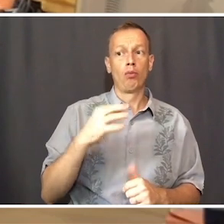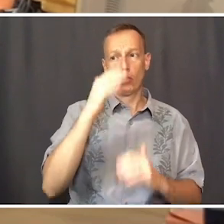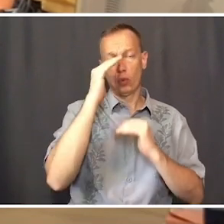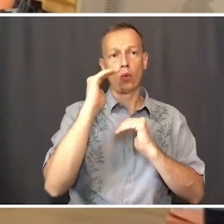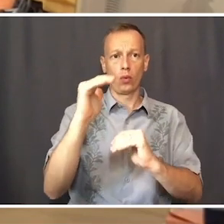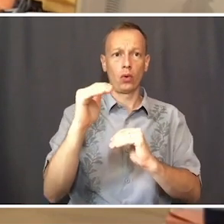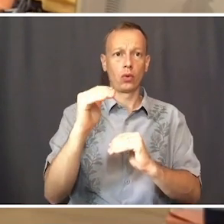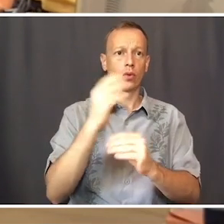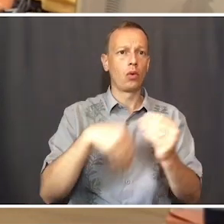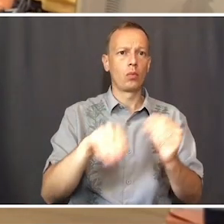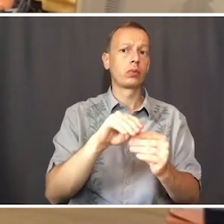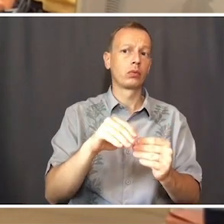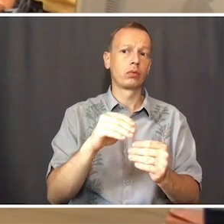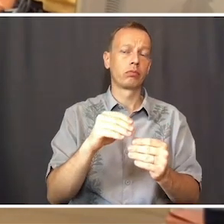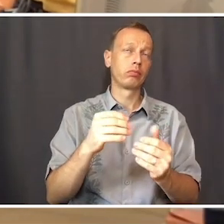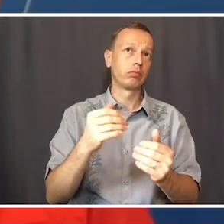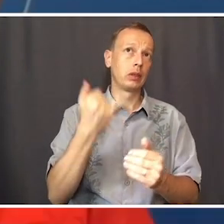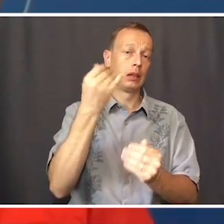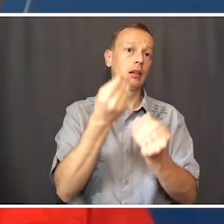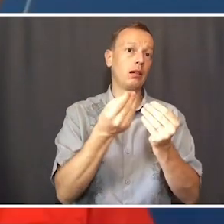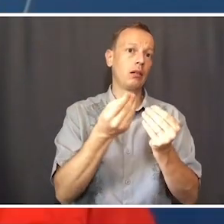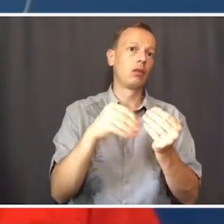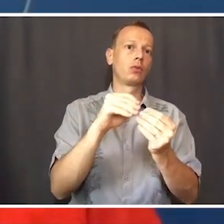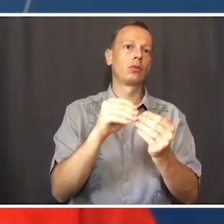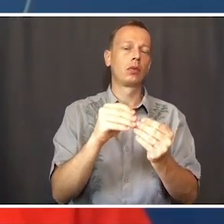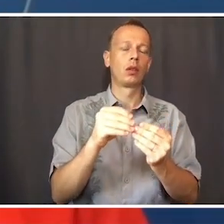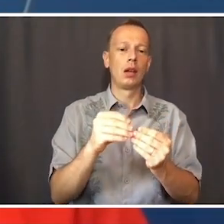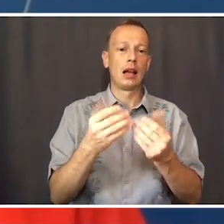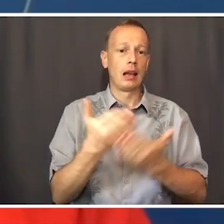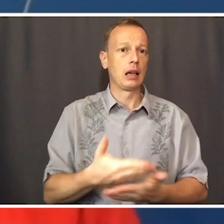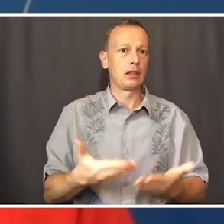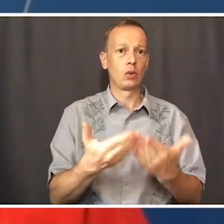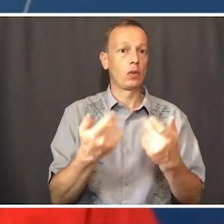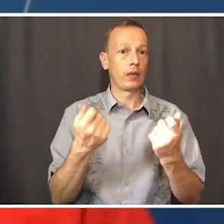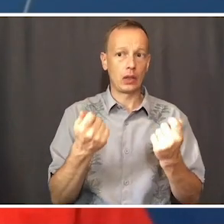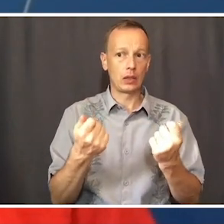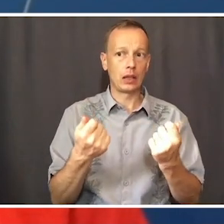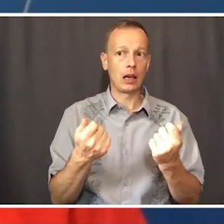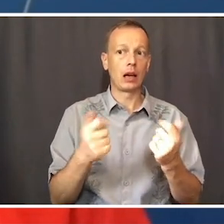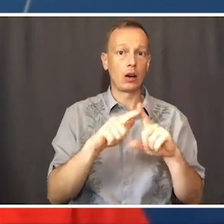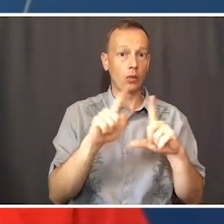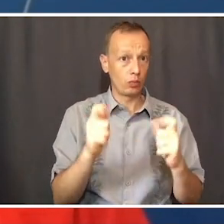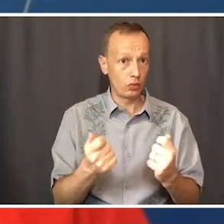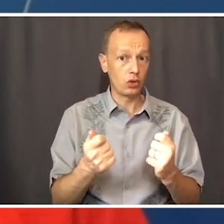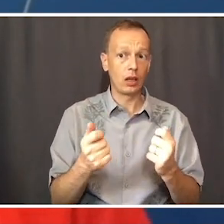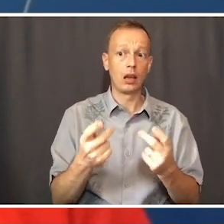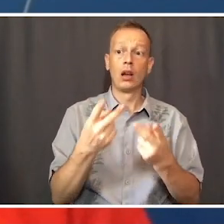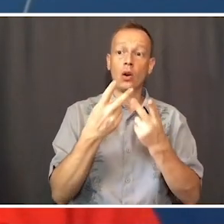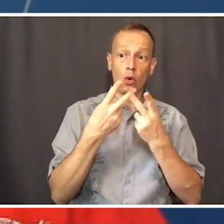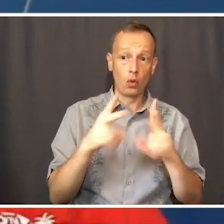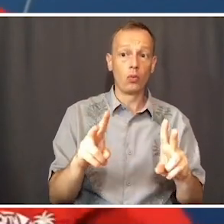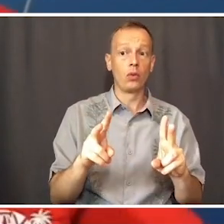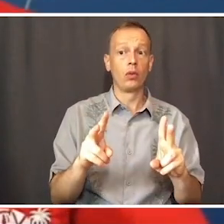je dois vous dire aussi que c'est la bonne situation financière et budgétaire de la commune qui nous a